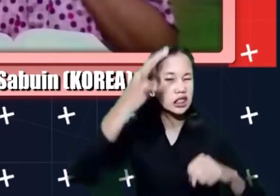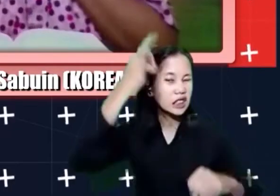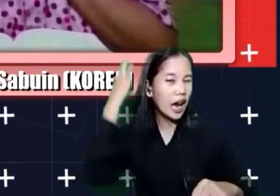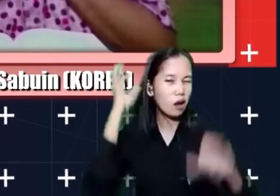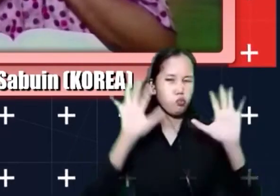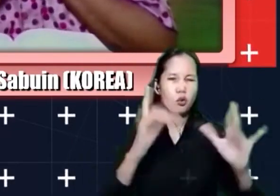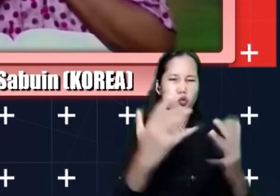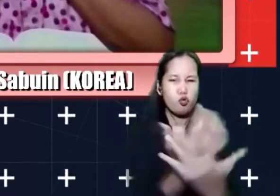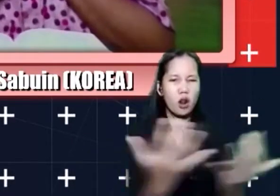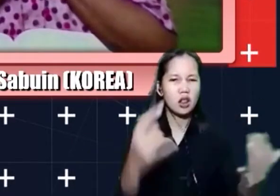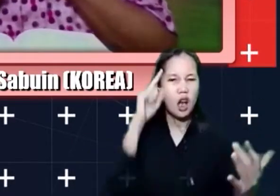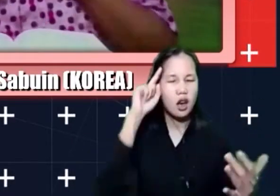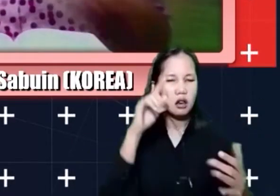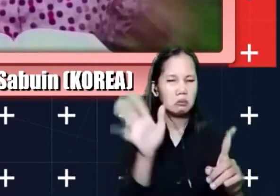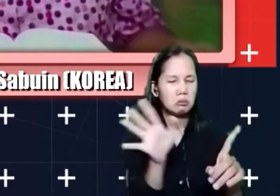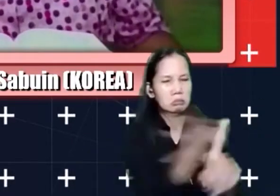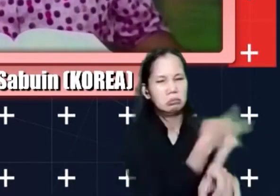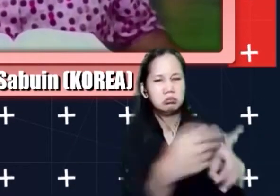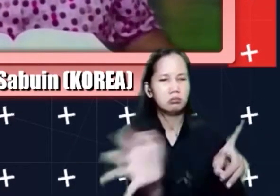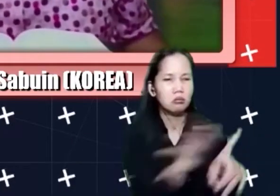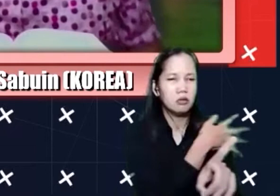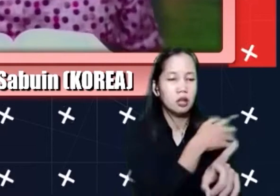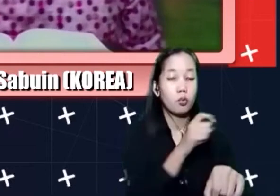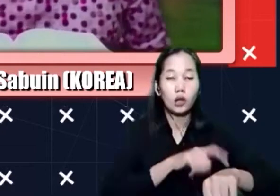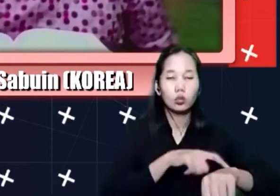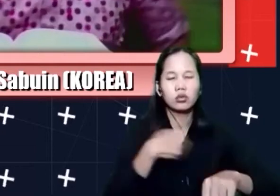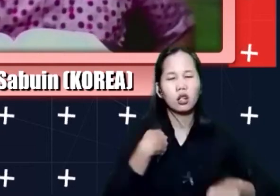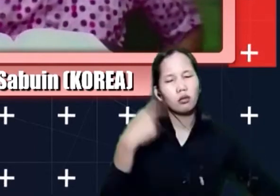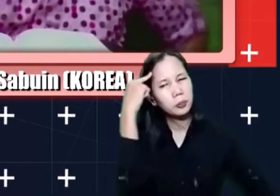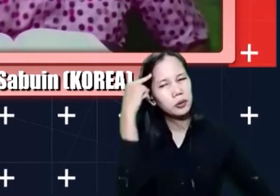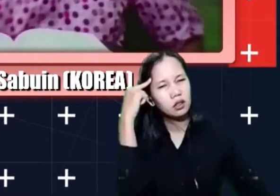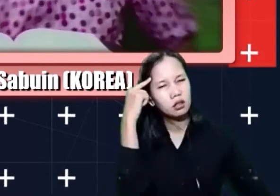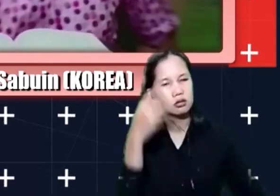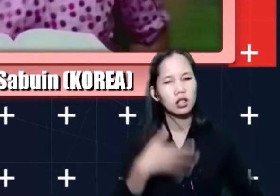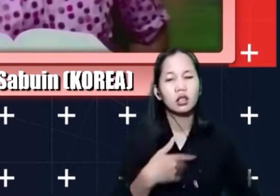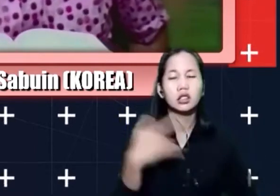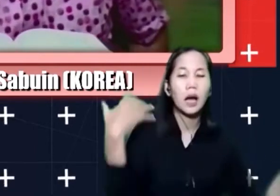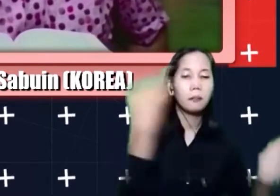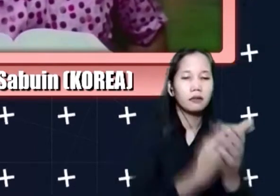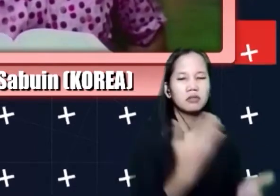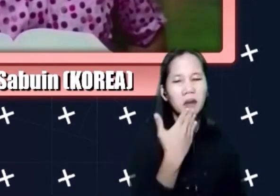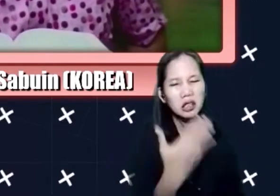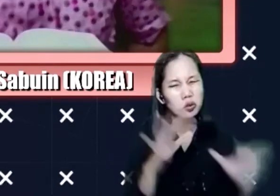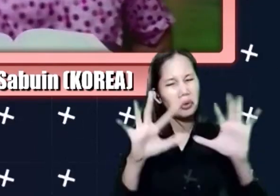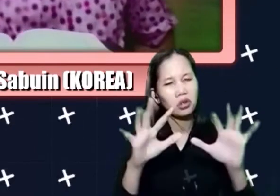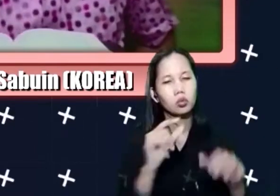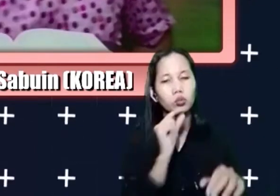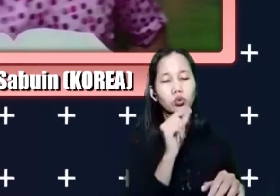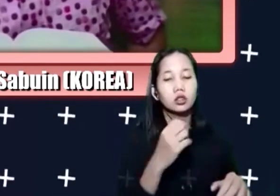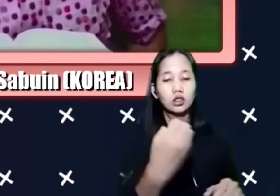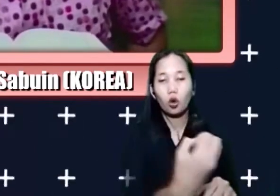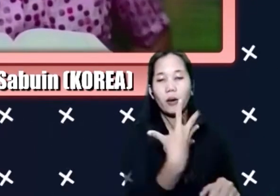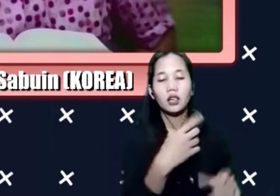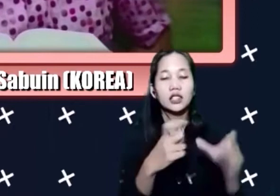Silakan ke Steven. Kita lanjut ke pertanyaan selanjutnya, Pak Pendeta. Ini dari YouTube, dari Joe Hu.